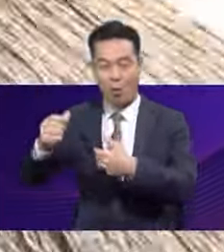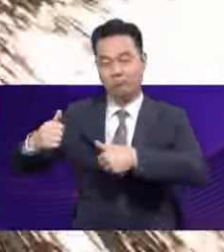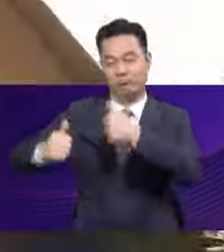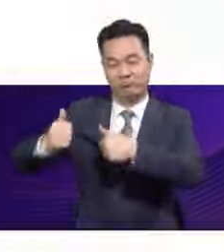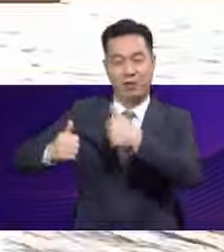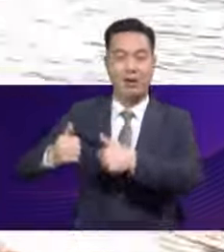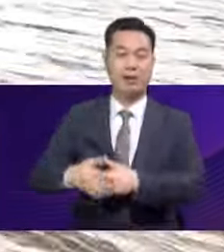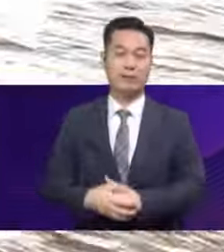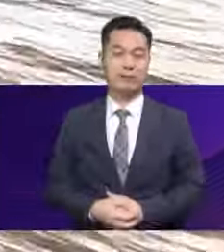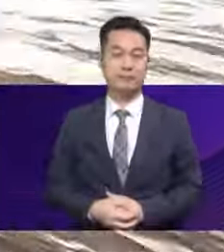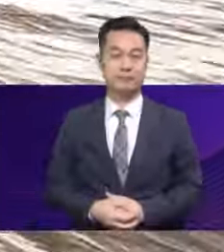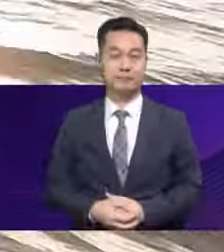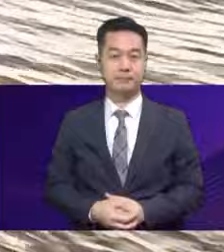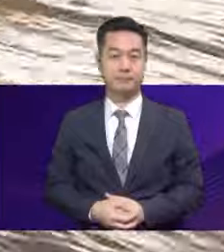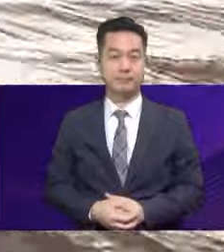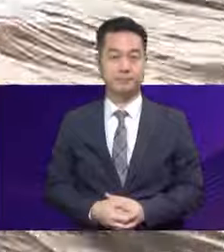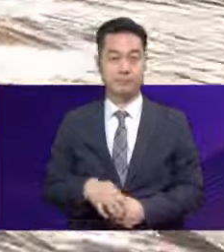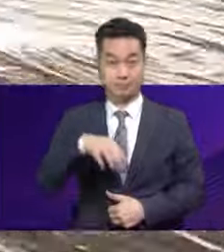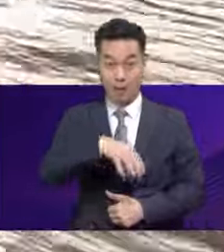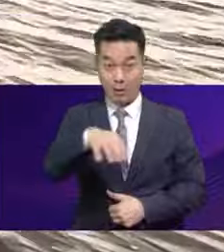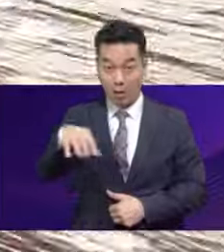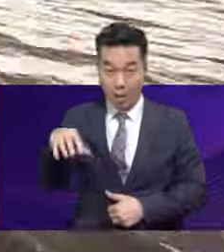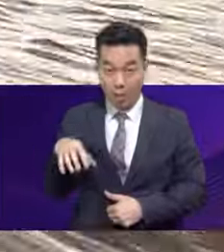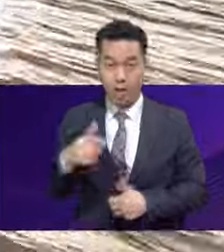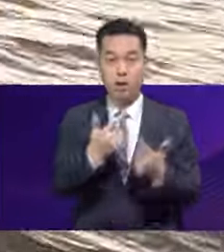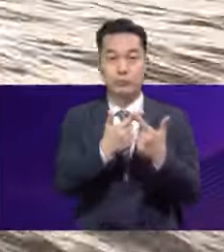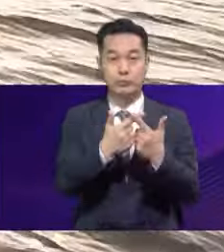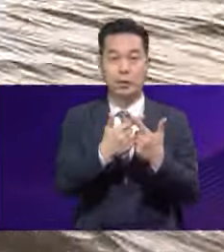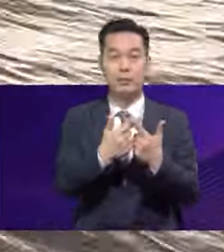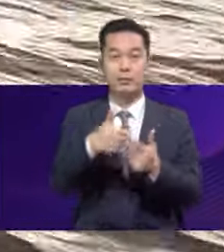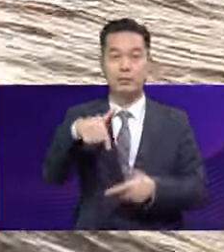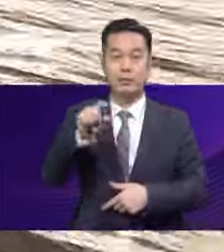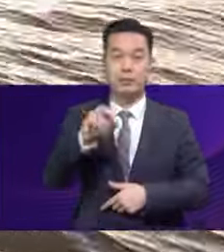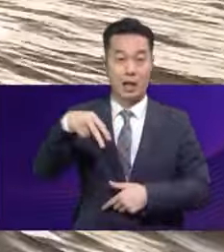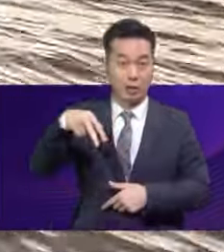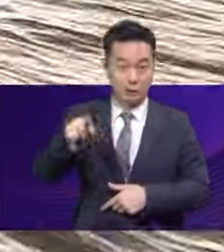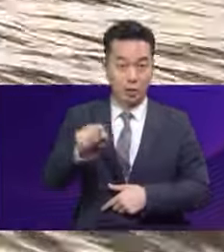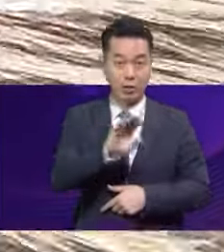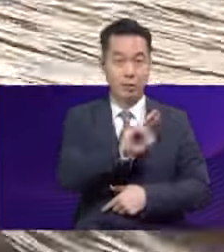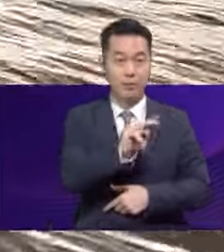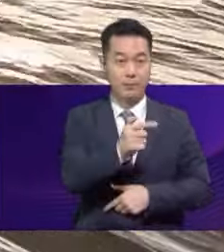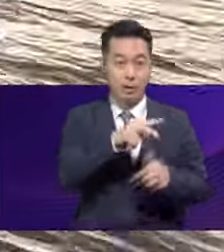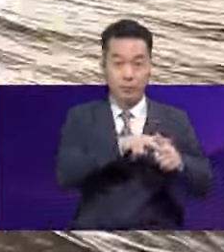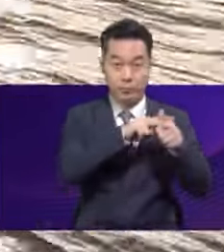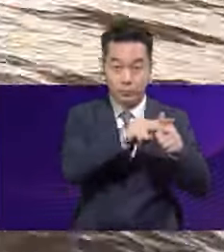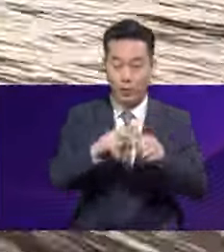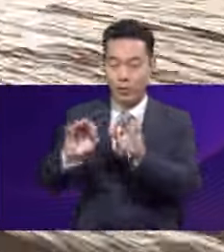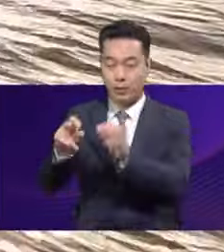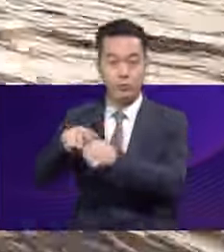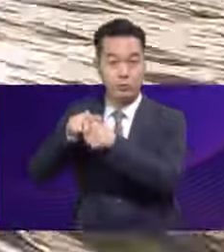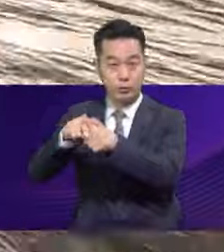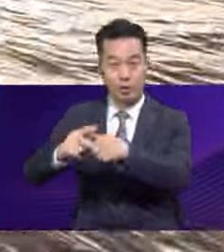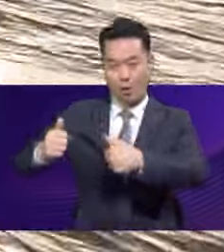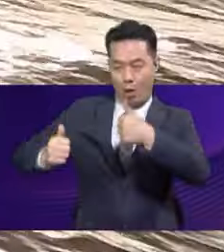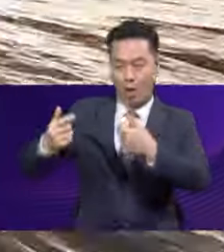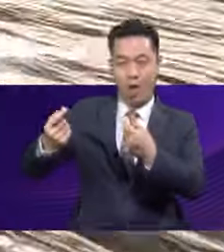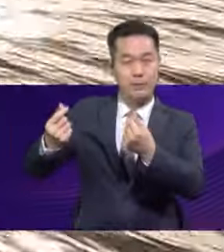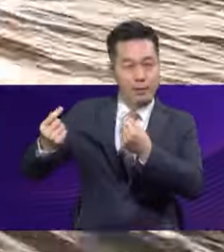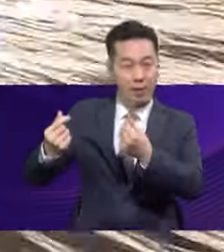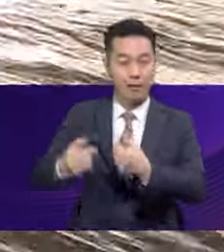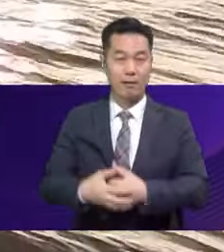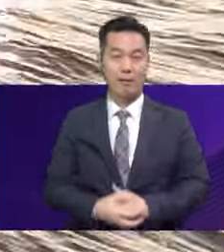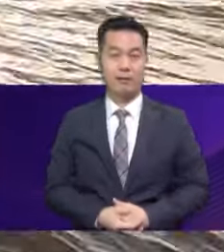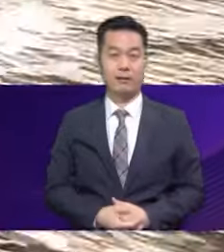낙동강 따라 확인한 지역구 판세입니다. 부산 강서입니다. 민주당 변성환 후보와 국민의힘 김도우 후보 오차범위 내 경합으로